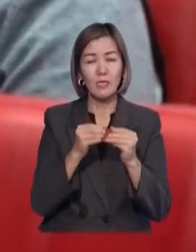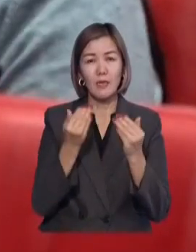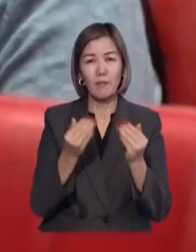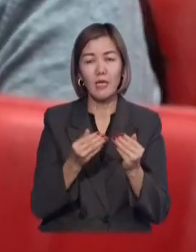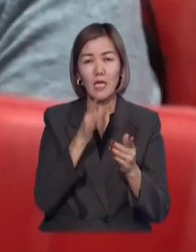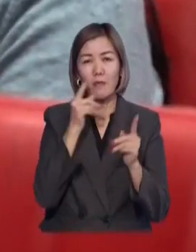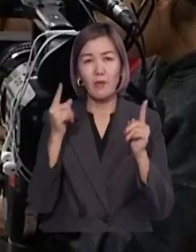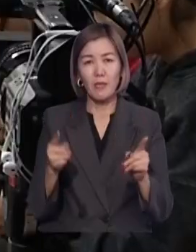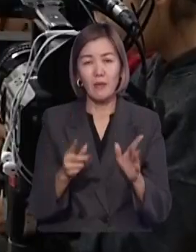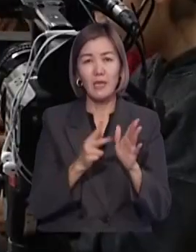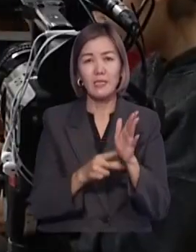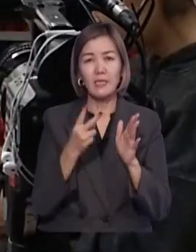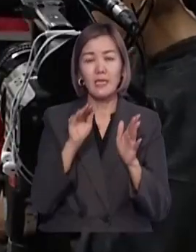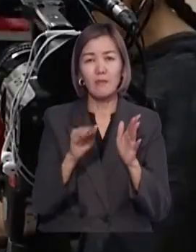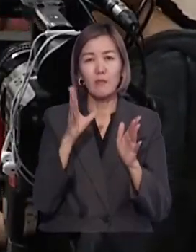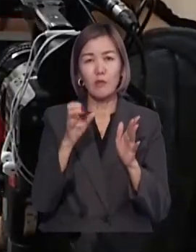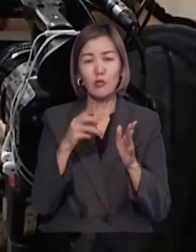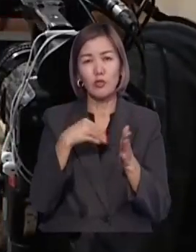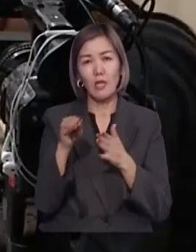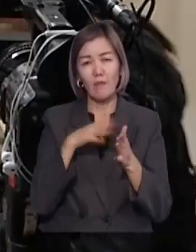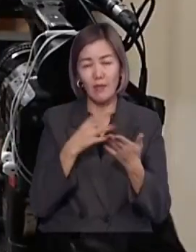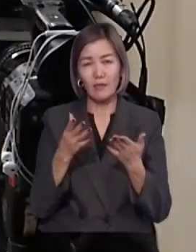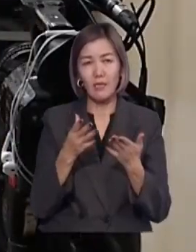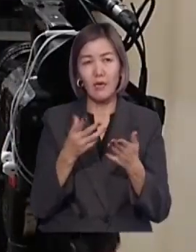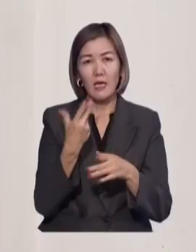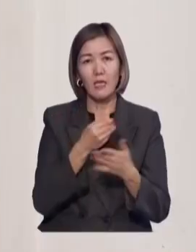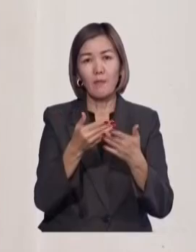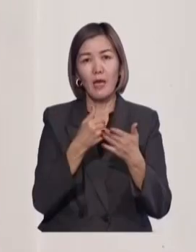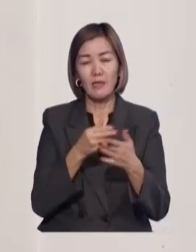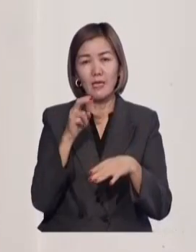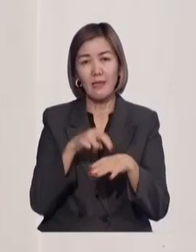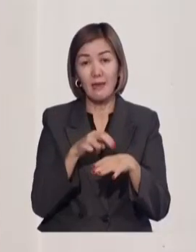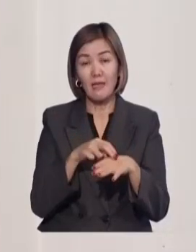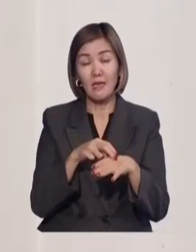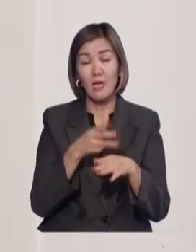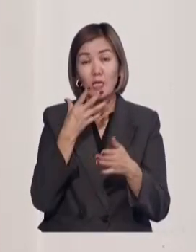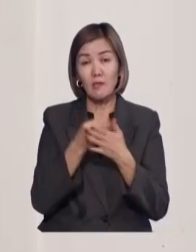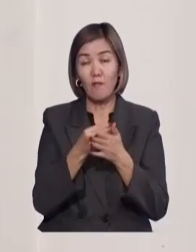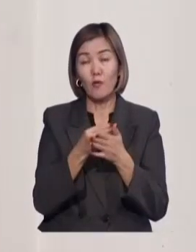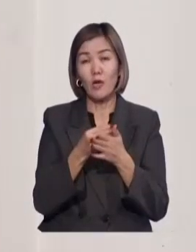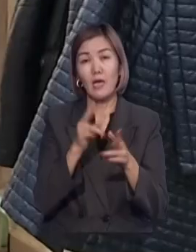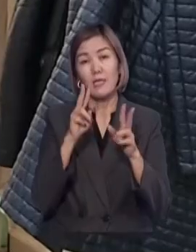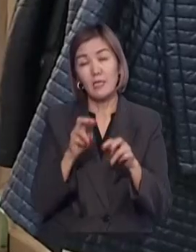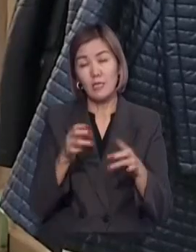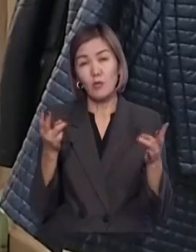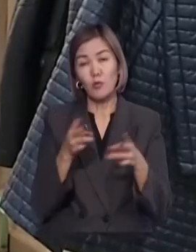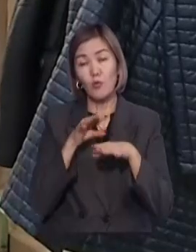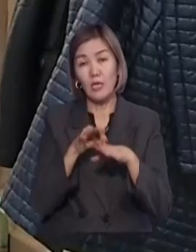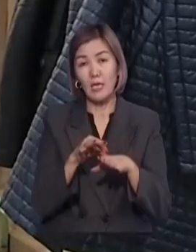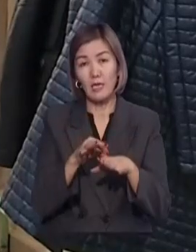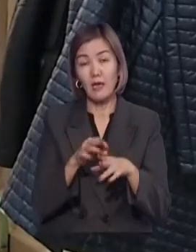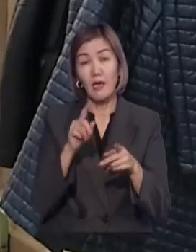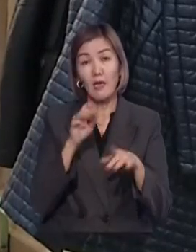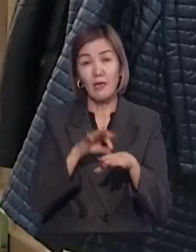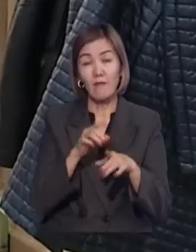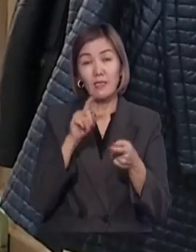эпидемиялық маусымға 82500 доза сатып алынды. Екпе салдырар алдында азамат өзінің учаскелік дәрігерінің тексеруінен өтеді. Оның